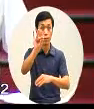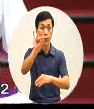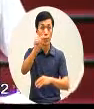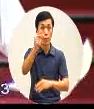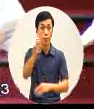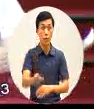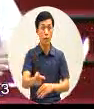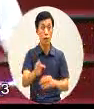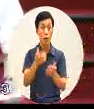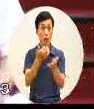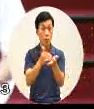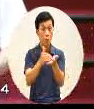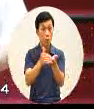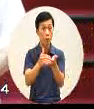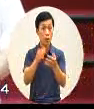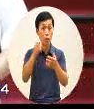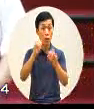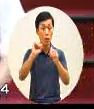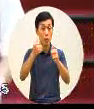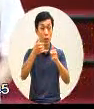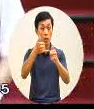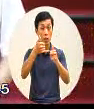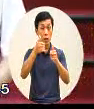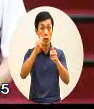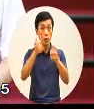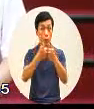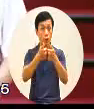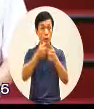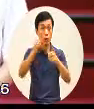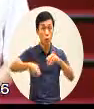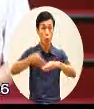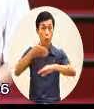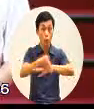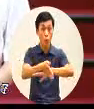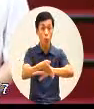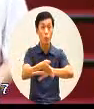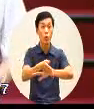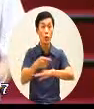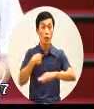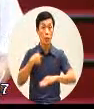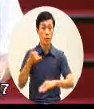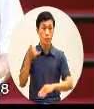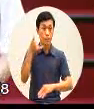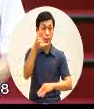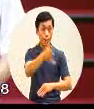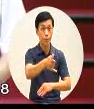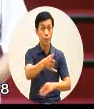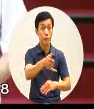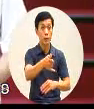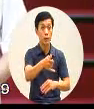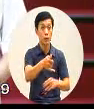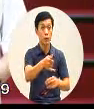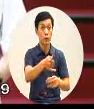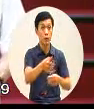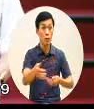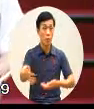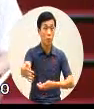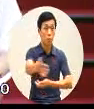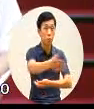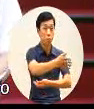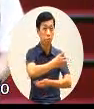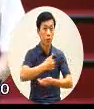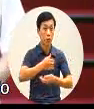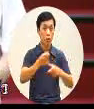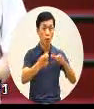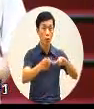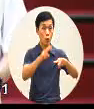100亿编来，经过议会通过，100亿编来，那么呢，我们去给人去征收我们的公共